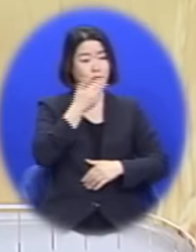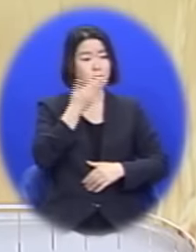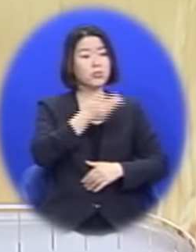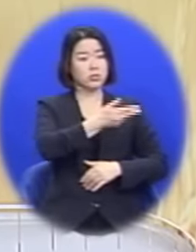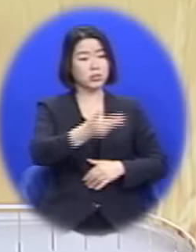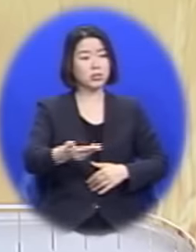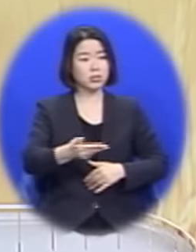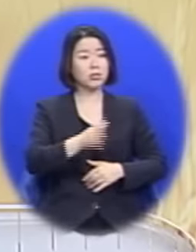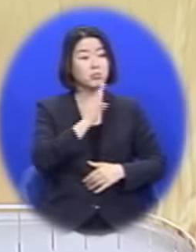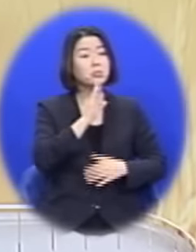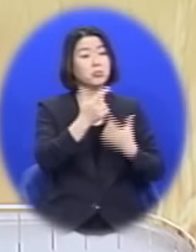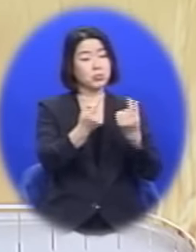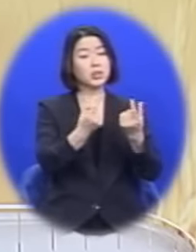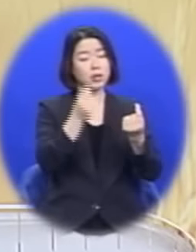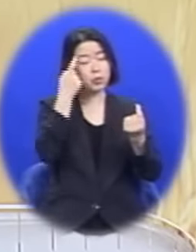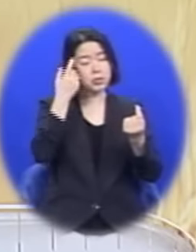알았어요.